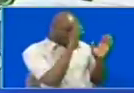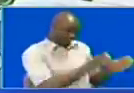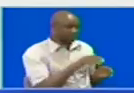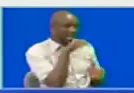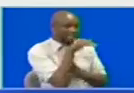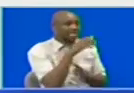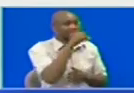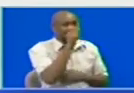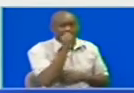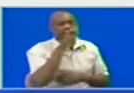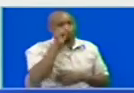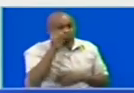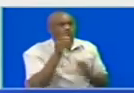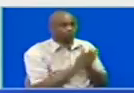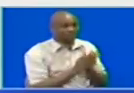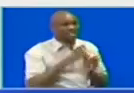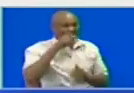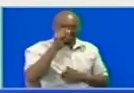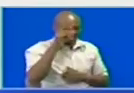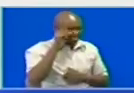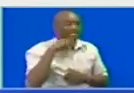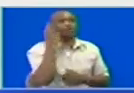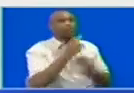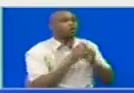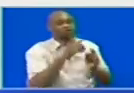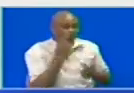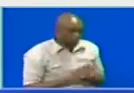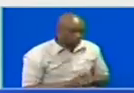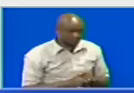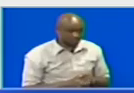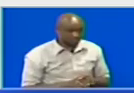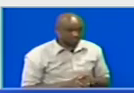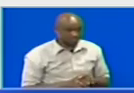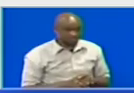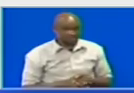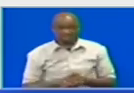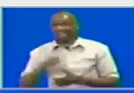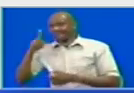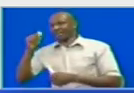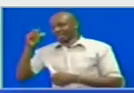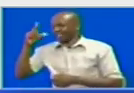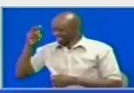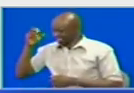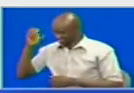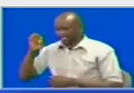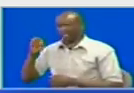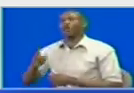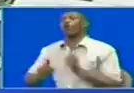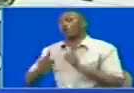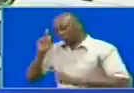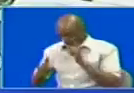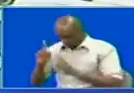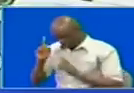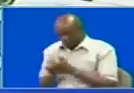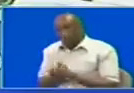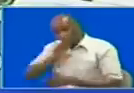ya Dan Musuku na Kadenge nani mkali? Sasa nikuulize hivi. Na Kadenge. Naam. Amesema nani mkali? Wote ni